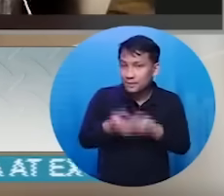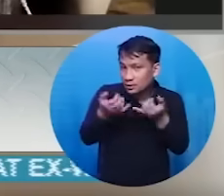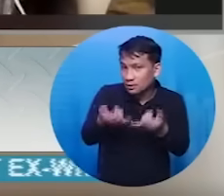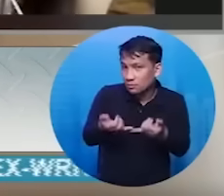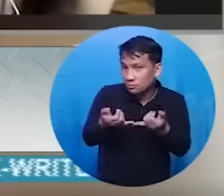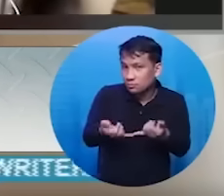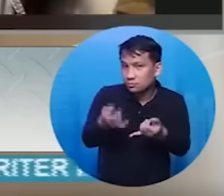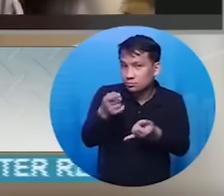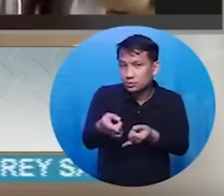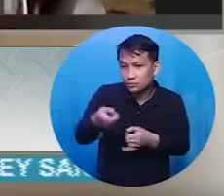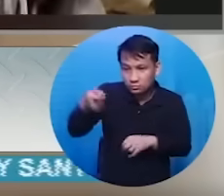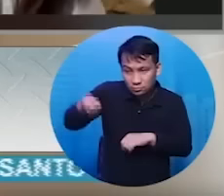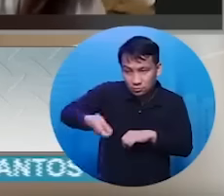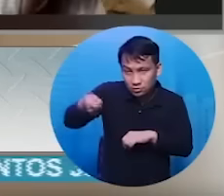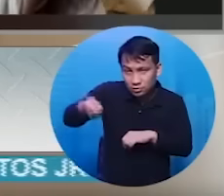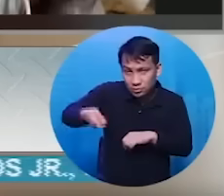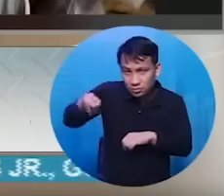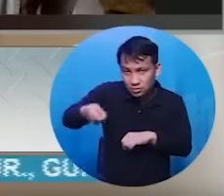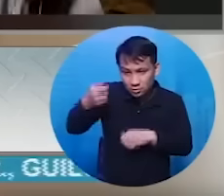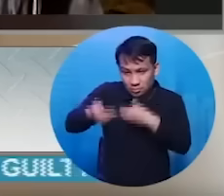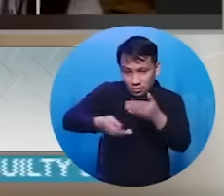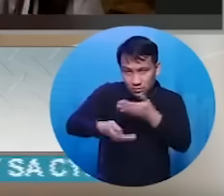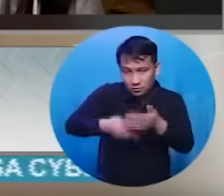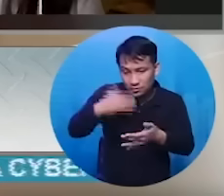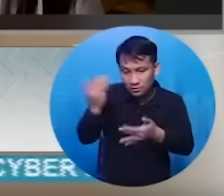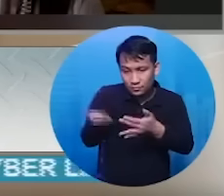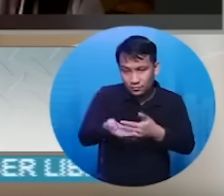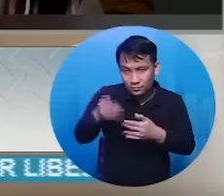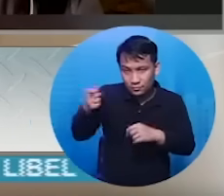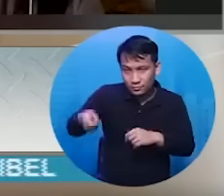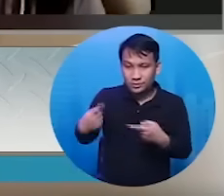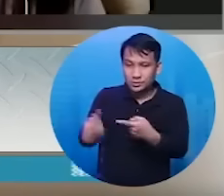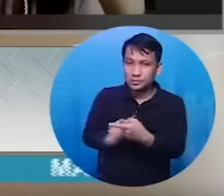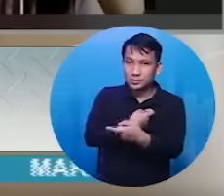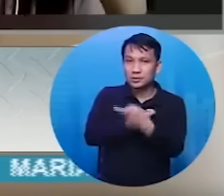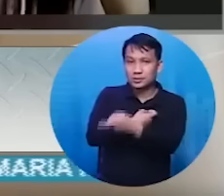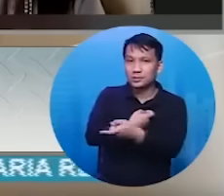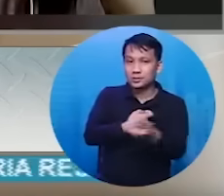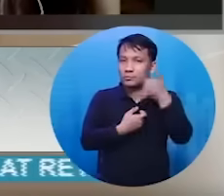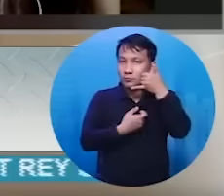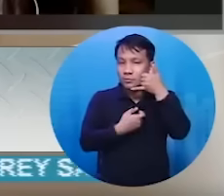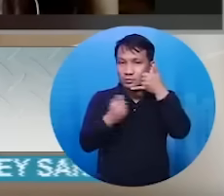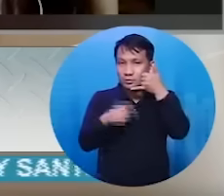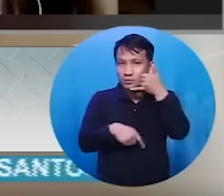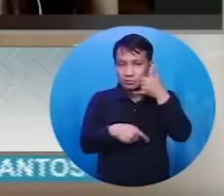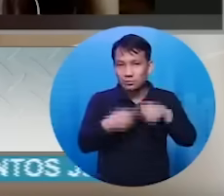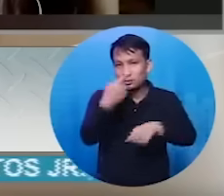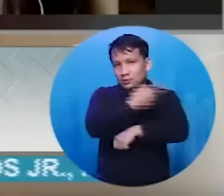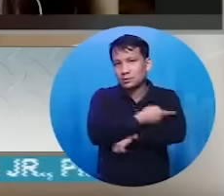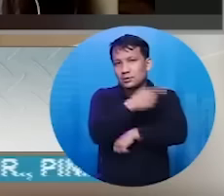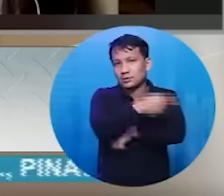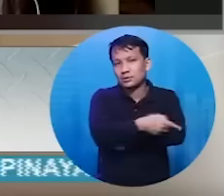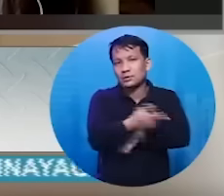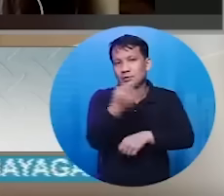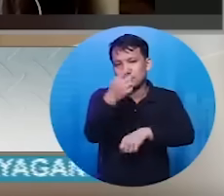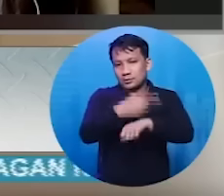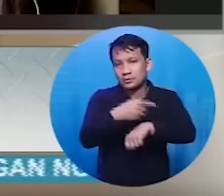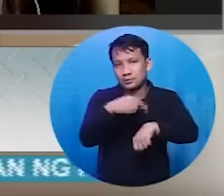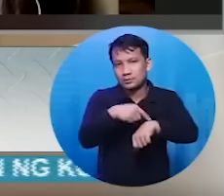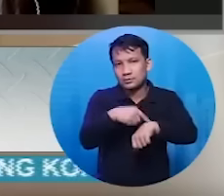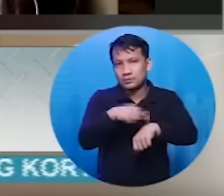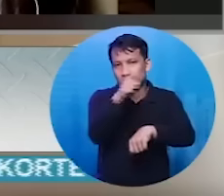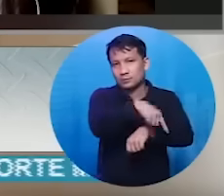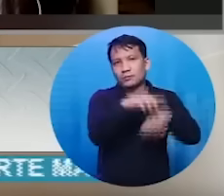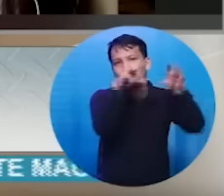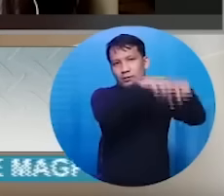ang kaso'y nililitis, sasampa kami ng kaso ngayong araw na ito, at sinaktan mo sila, tumawag sila sa amin. Yung araw mismong yan, yung oras mismong yan,